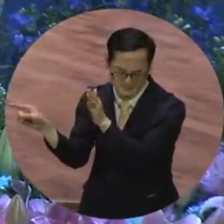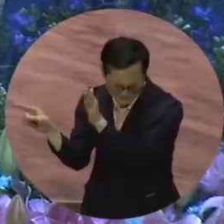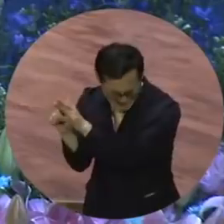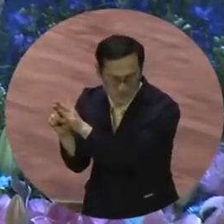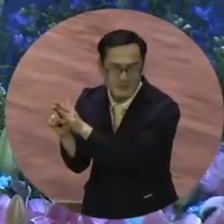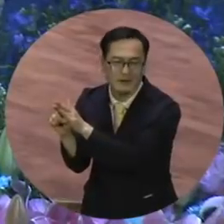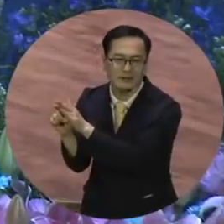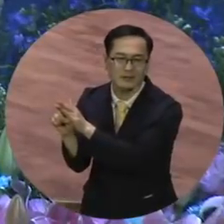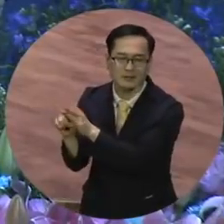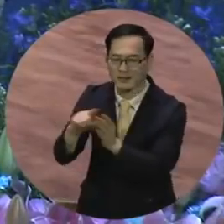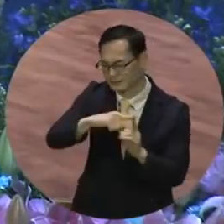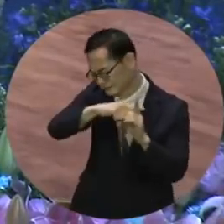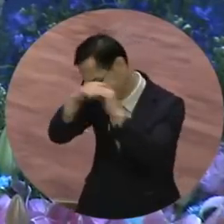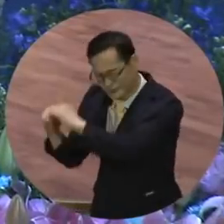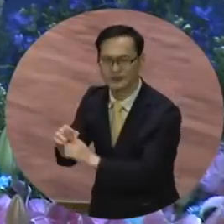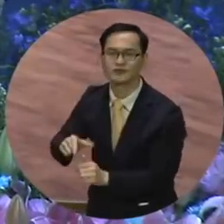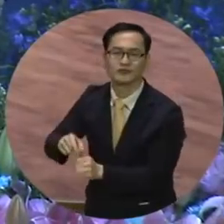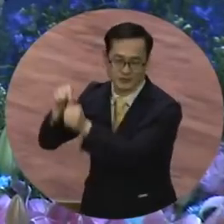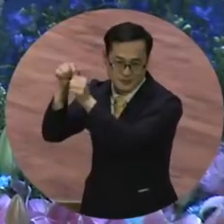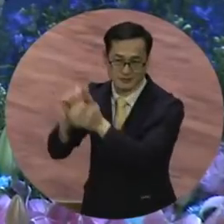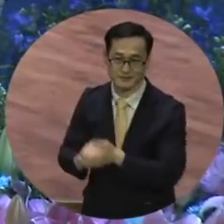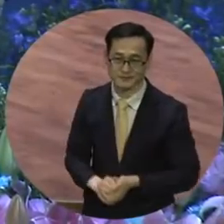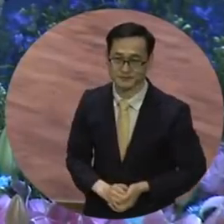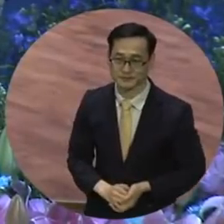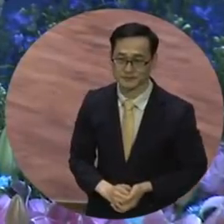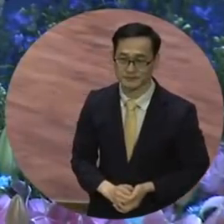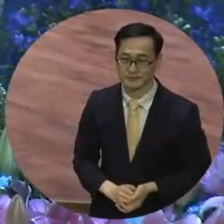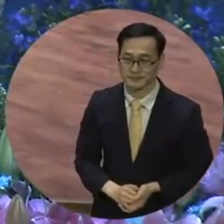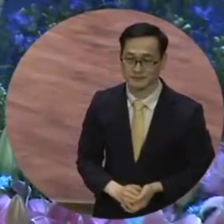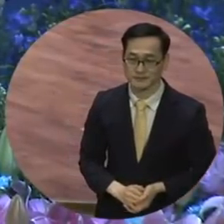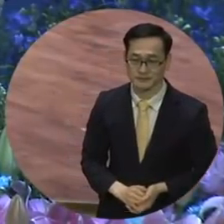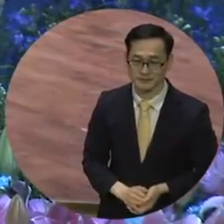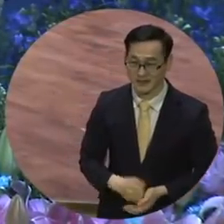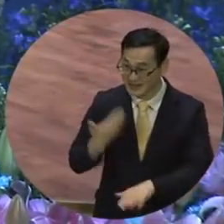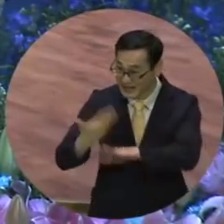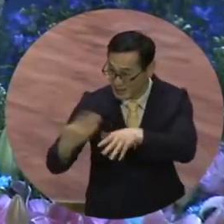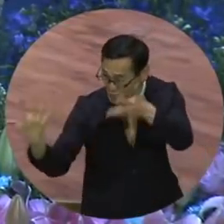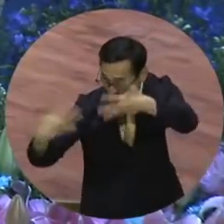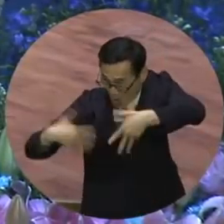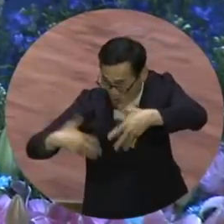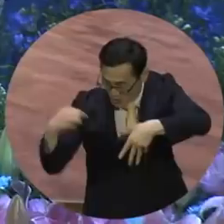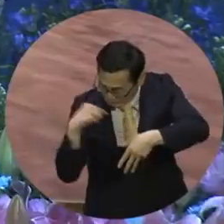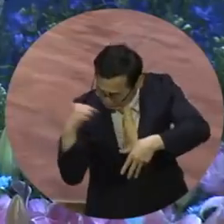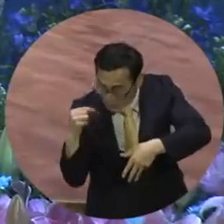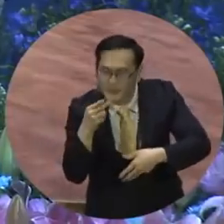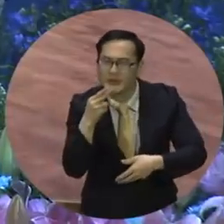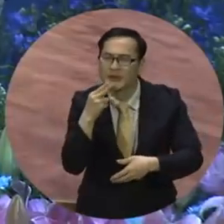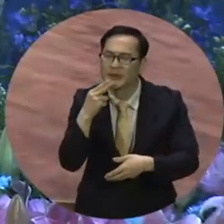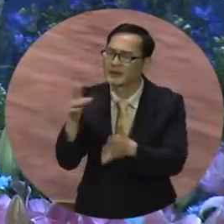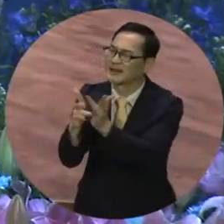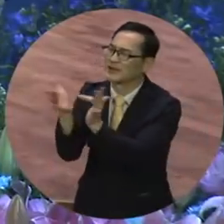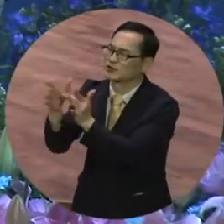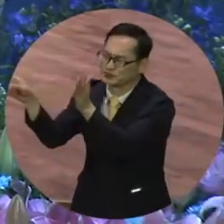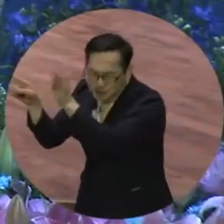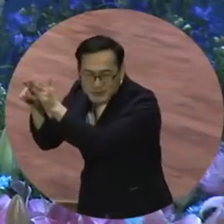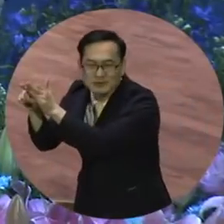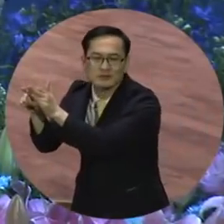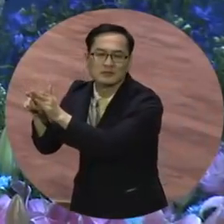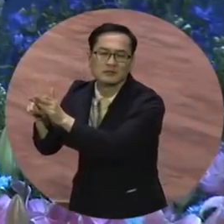어떤 노력이 필요 없어요. 예수를 믿기만 하면 하나님의 자녀가 되는 축복 속으로 들어가요.